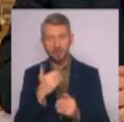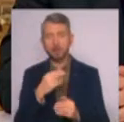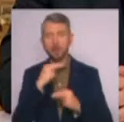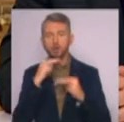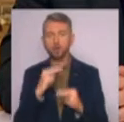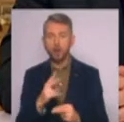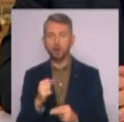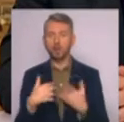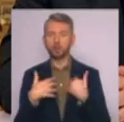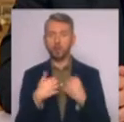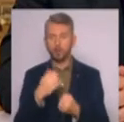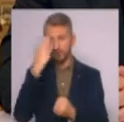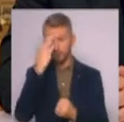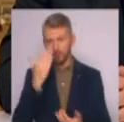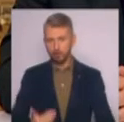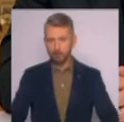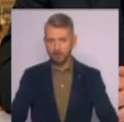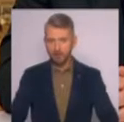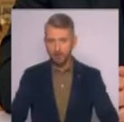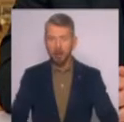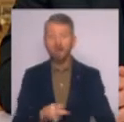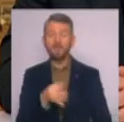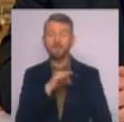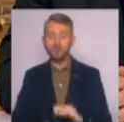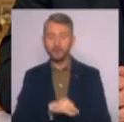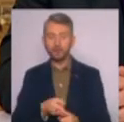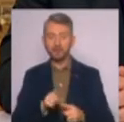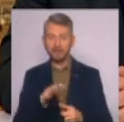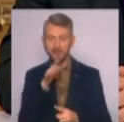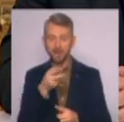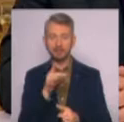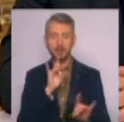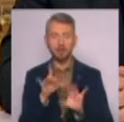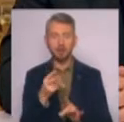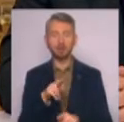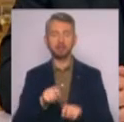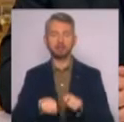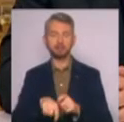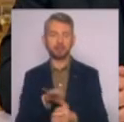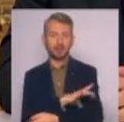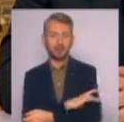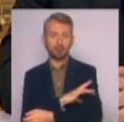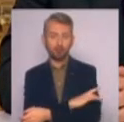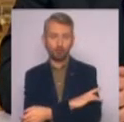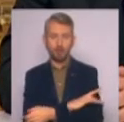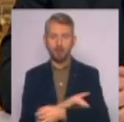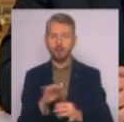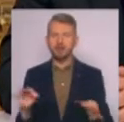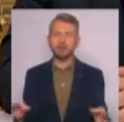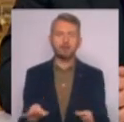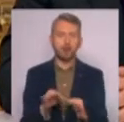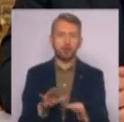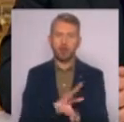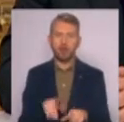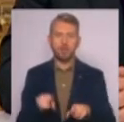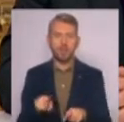увагу на здоровий спосіб життя. Використайте час реклами для вимірювання артеріального тиску. Ні в якому разі не